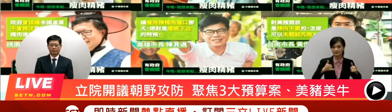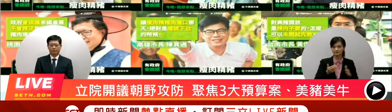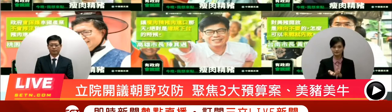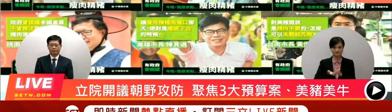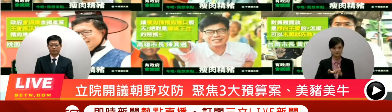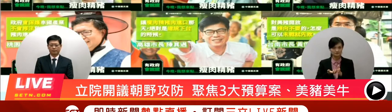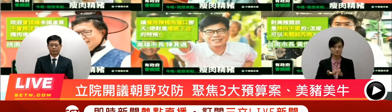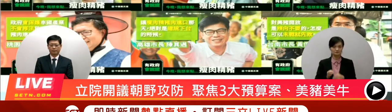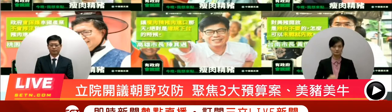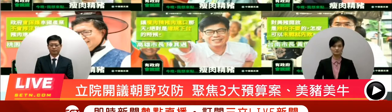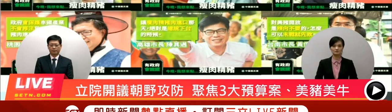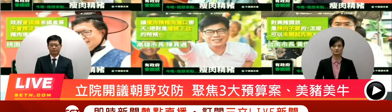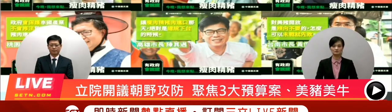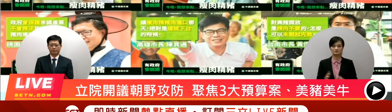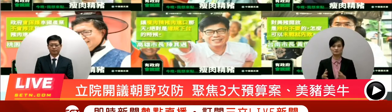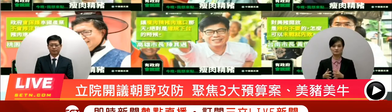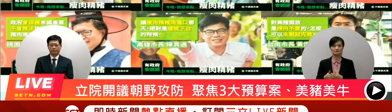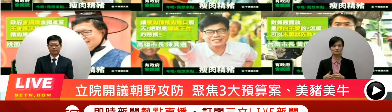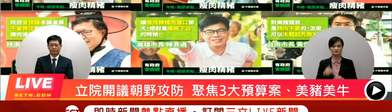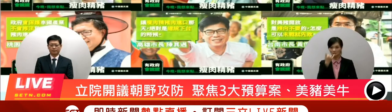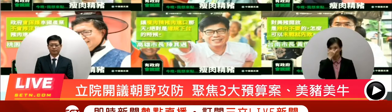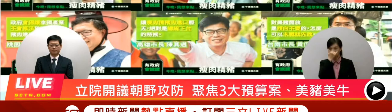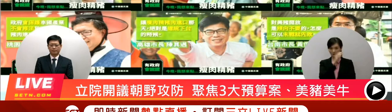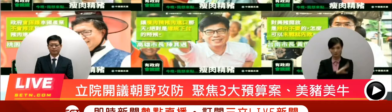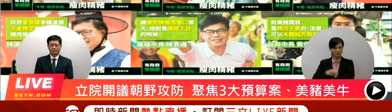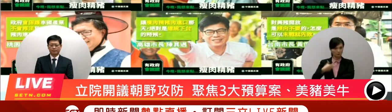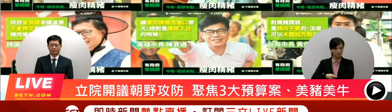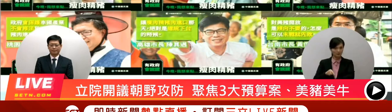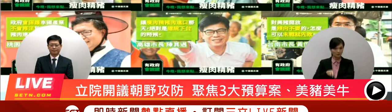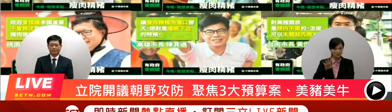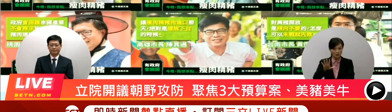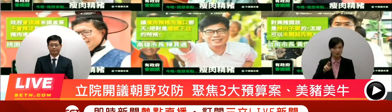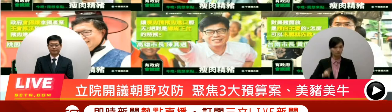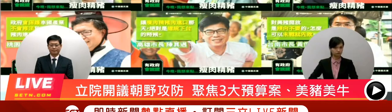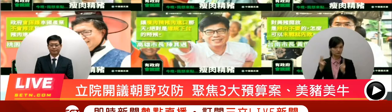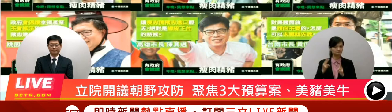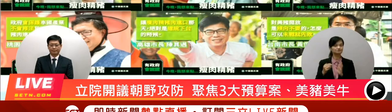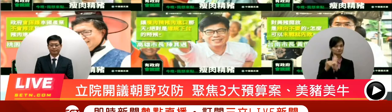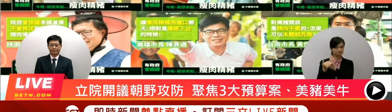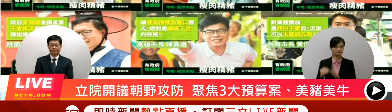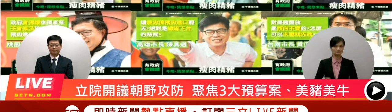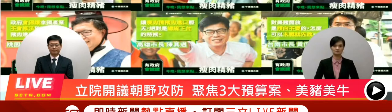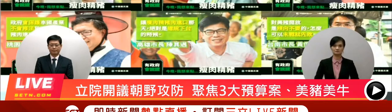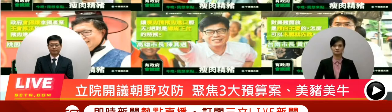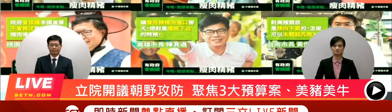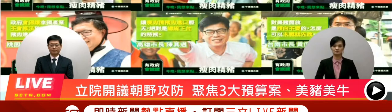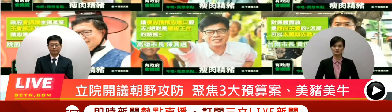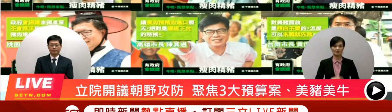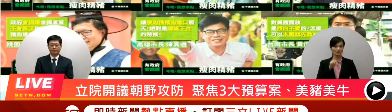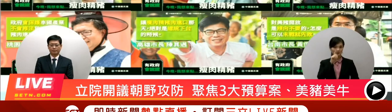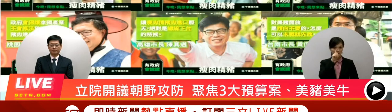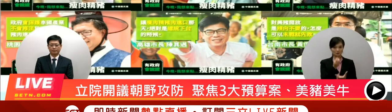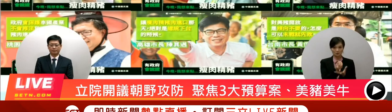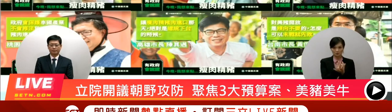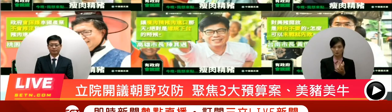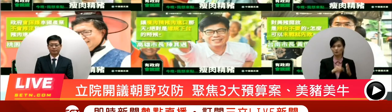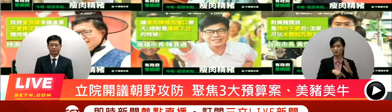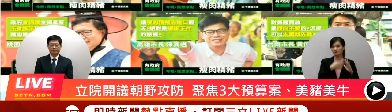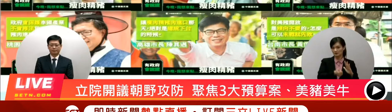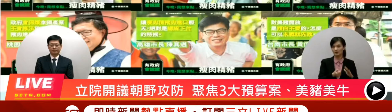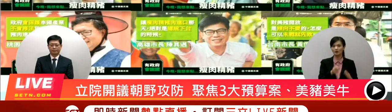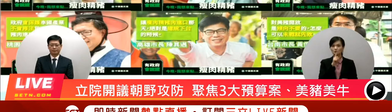有莱克多巴胺的瘦肉精。陈菊院长也讲过，林佳